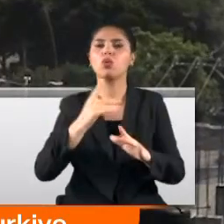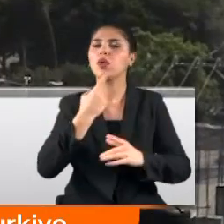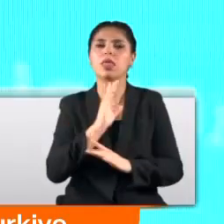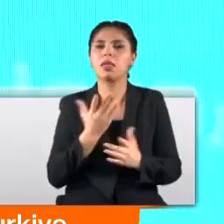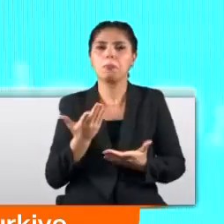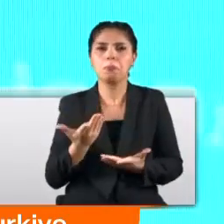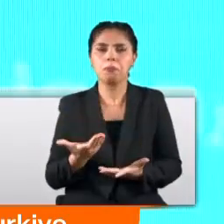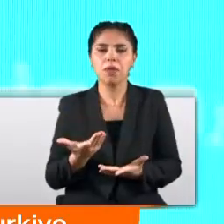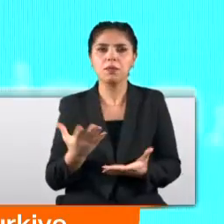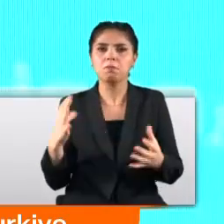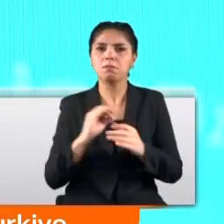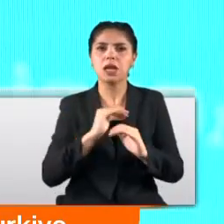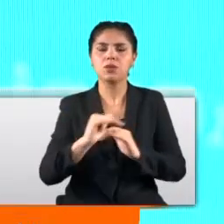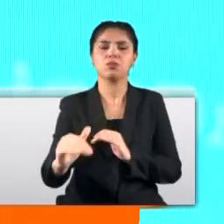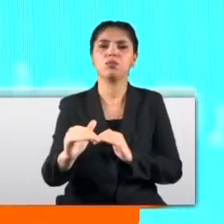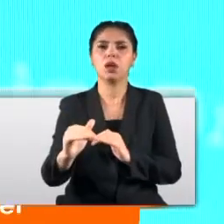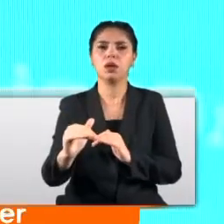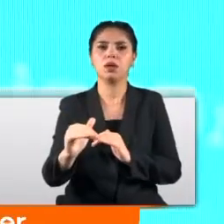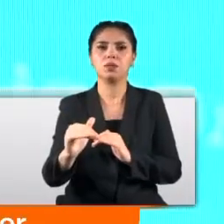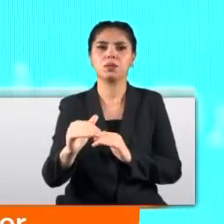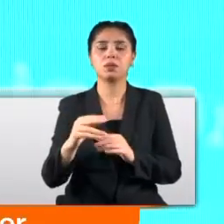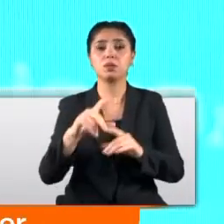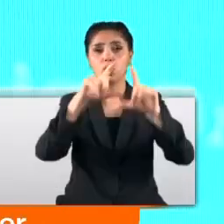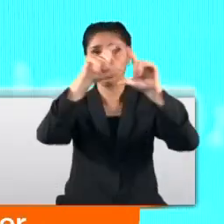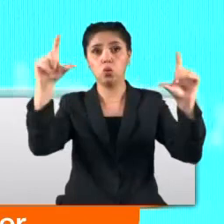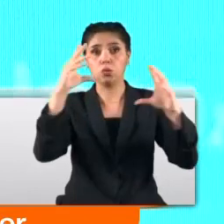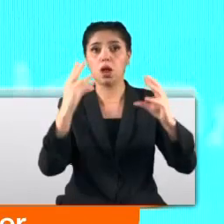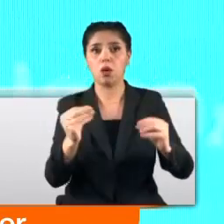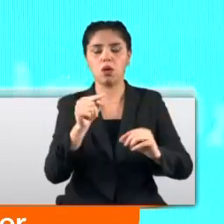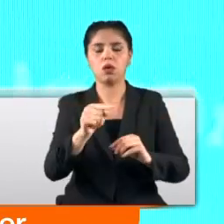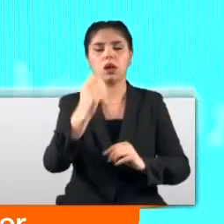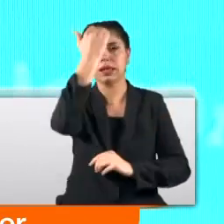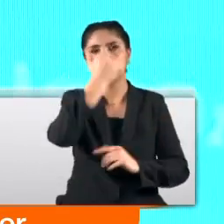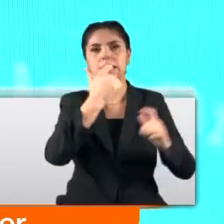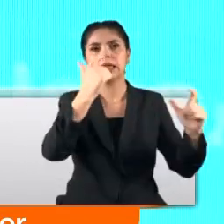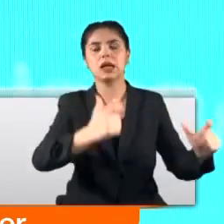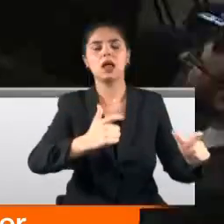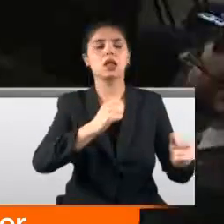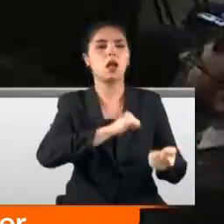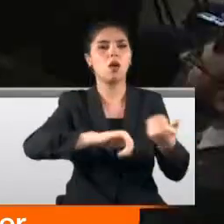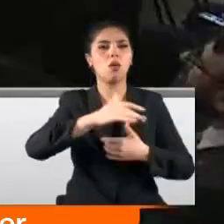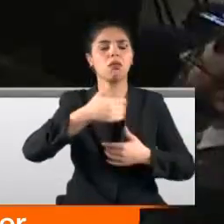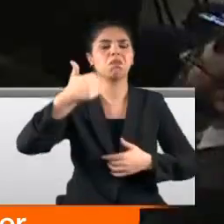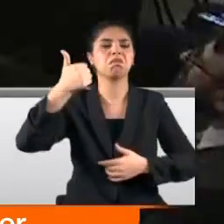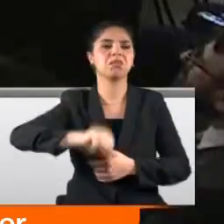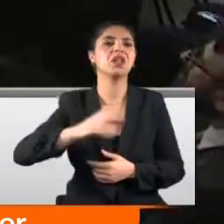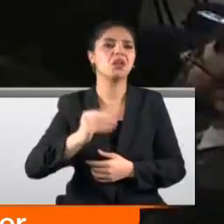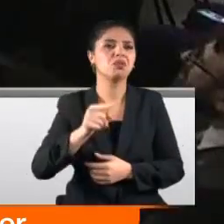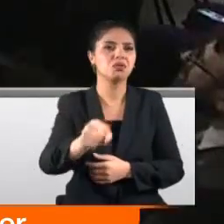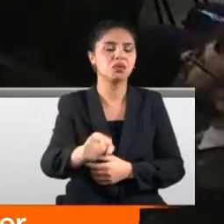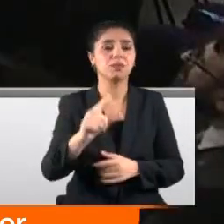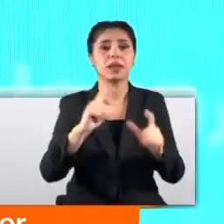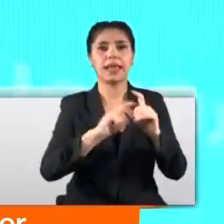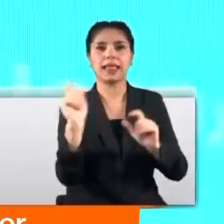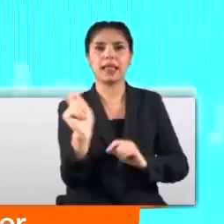ekledi Birleşmiş Milletler kurumsal olarak Gazze imtihanından başarısız çıktı genel